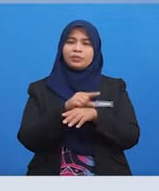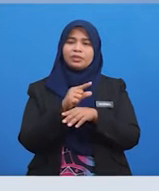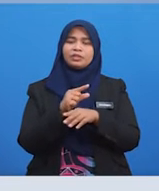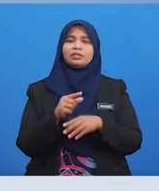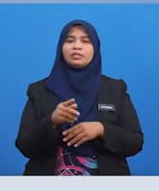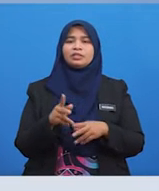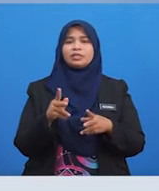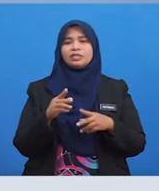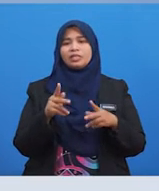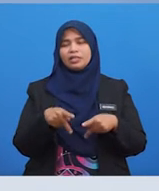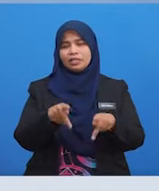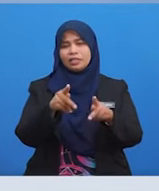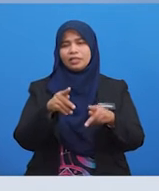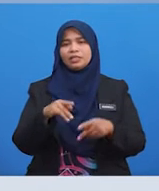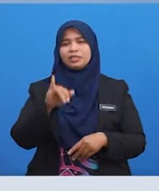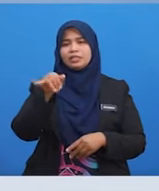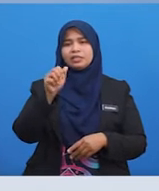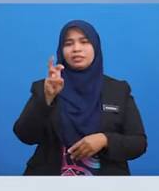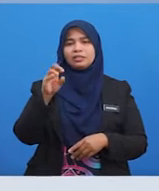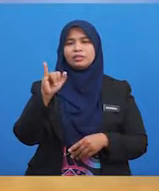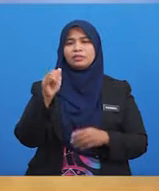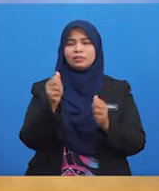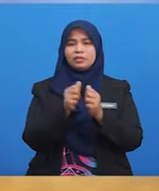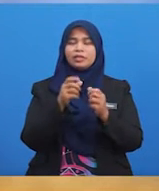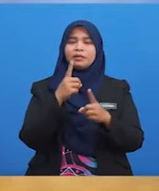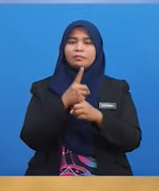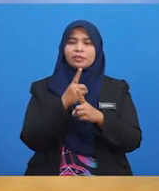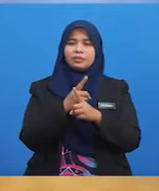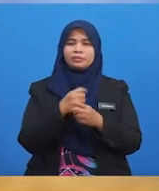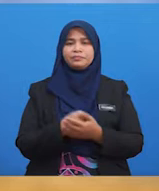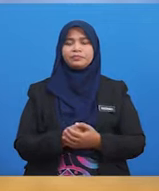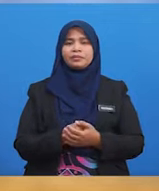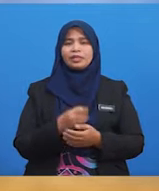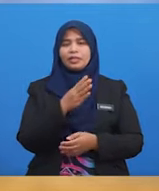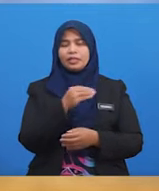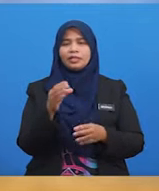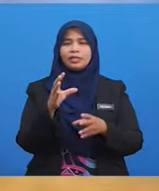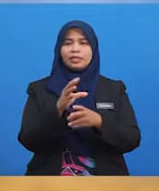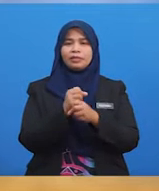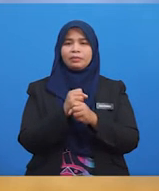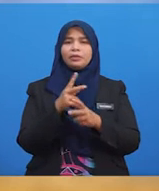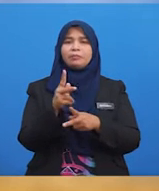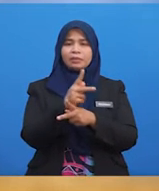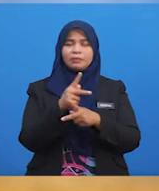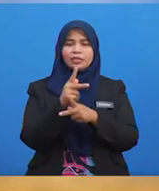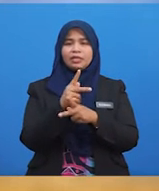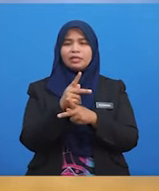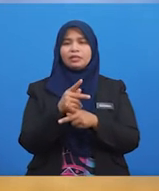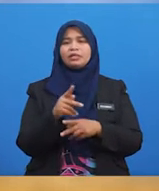menggunakan kaedah Jawi dengan betul, di samping dapat